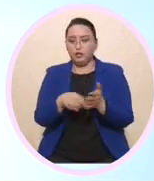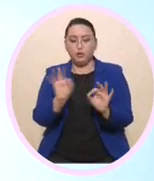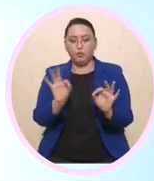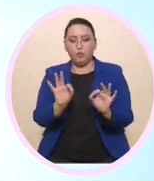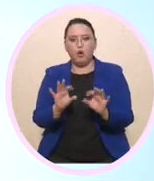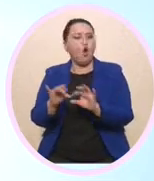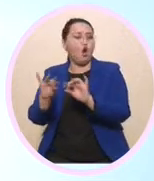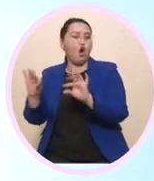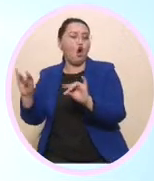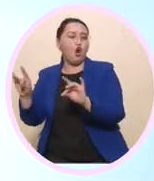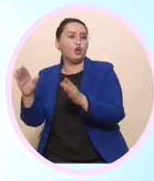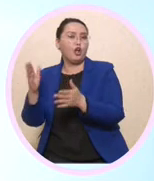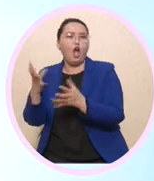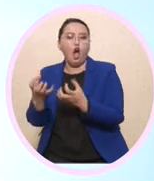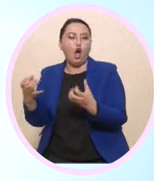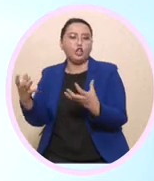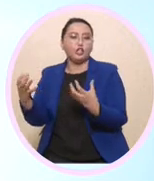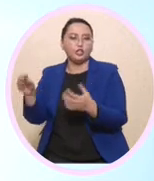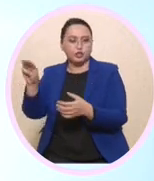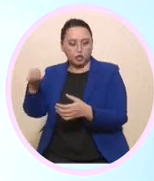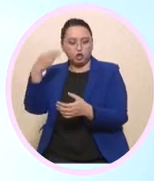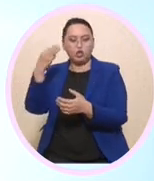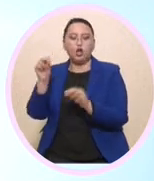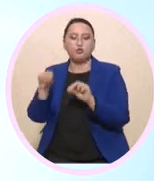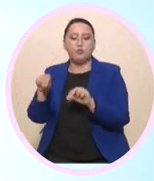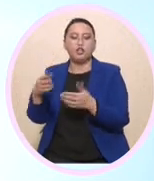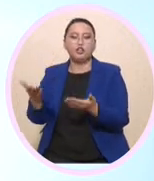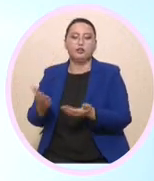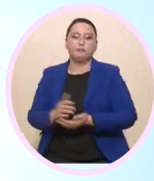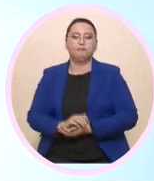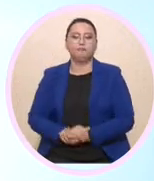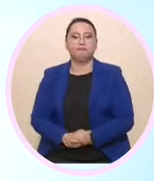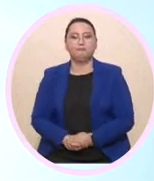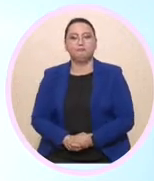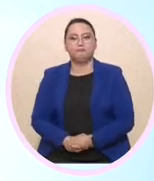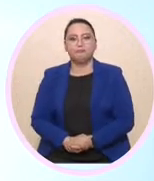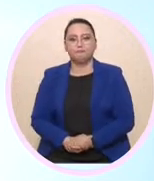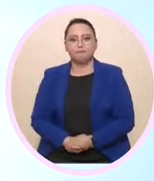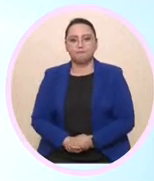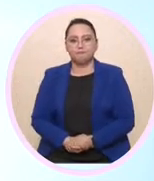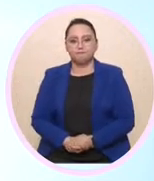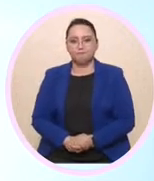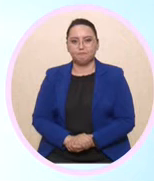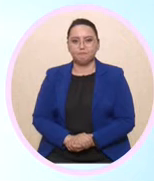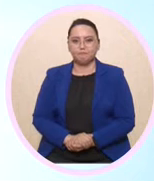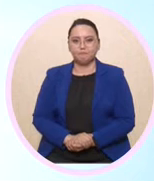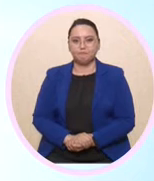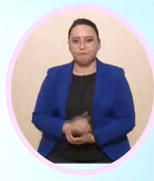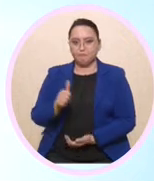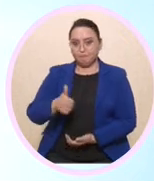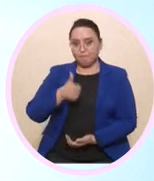Багшаасаа өөр олон үгээр тодорхойлсон байж болно. Тэгэх юм бол маш мундаг байна. Сайн